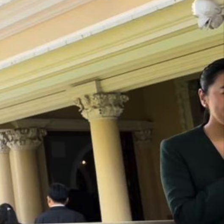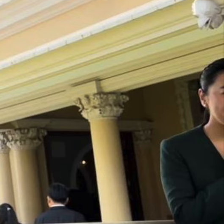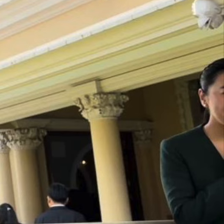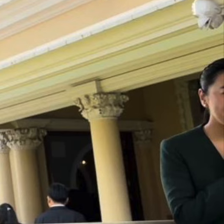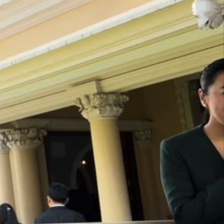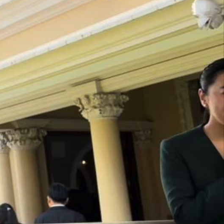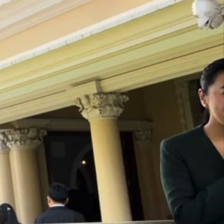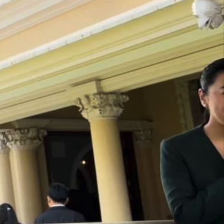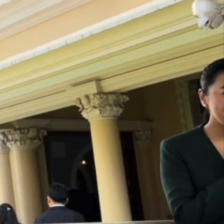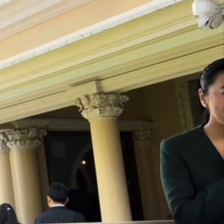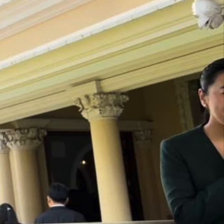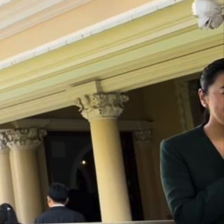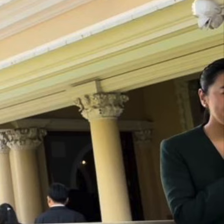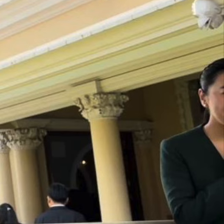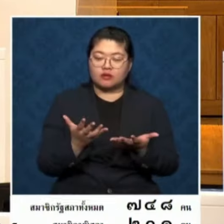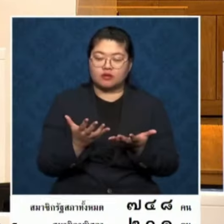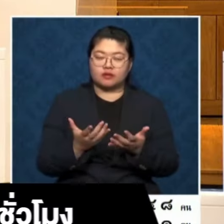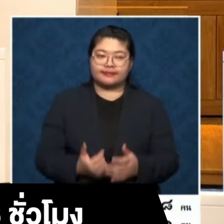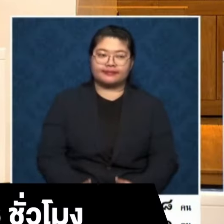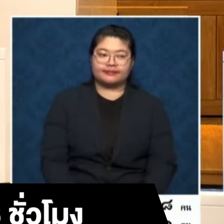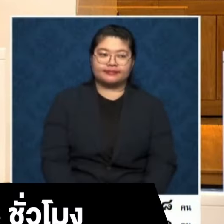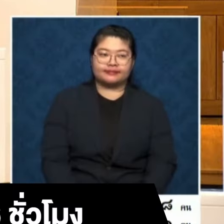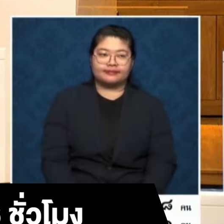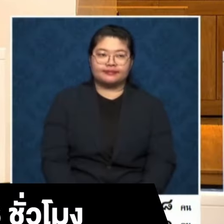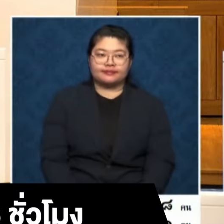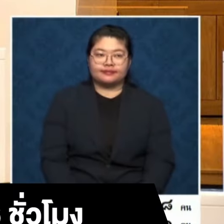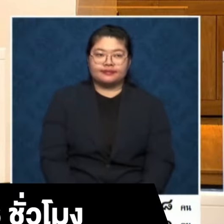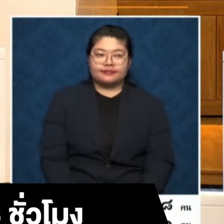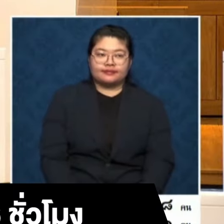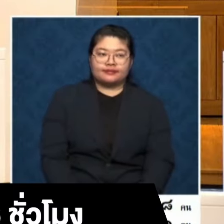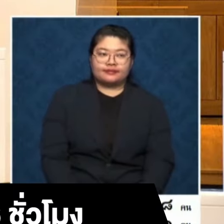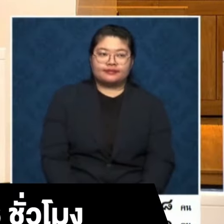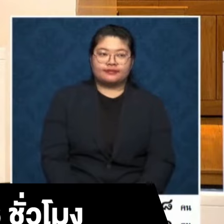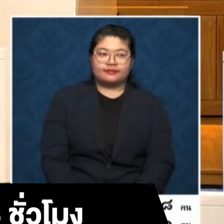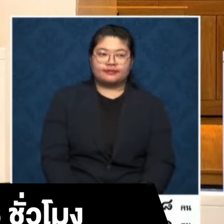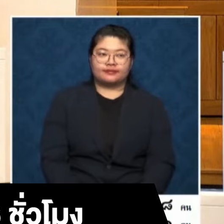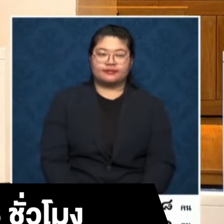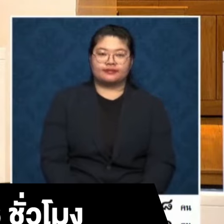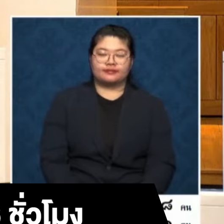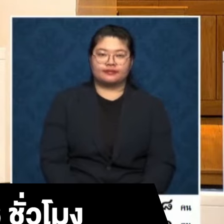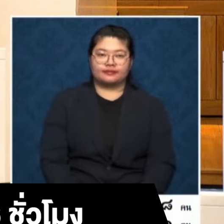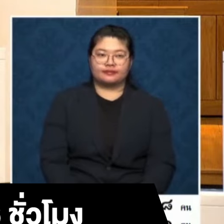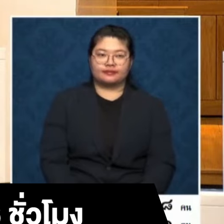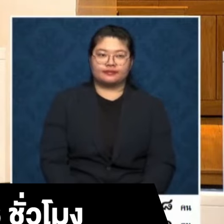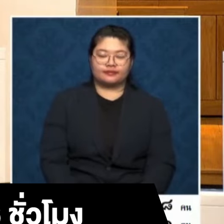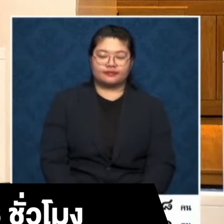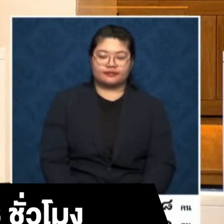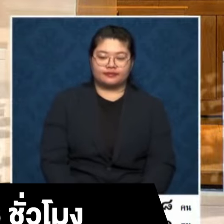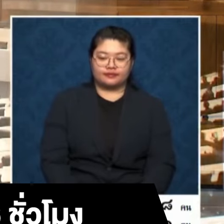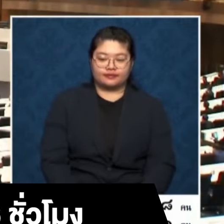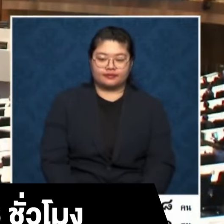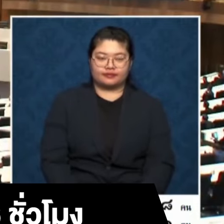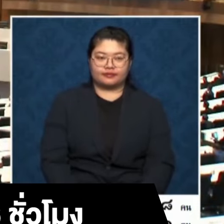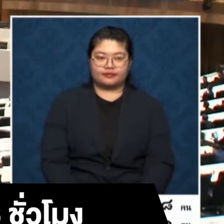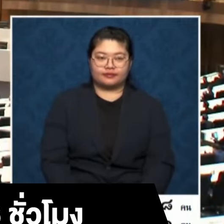อัดฉีดหลังจบการแข่งขันที่ประชุมร่วมรัฐสภาถกทรหด6ชั่วโมงส่งสารรัฐ